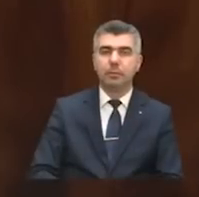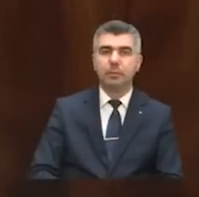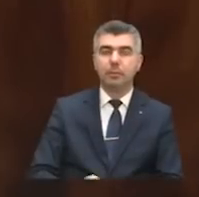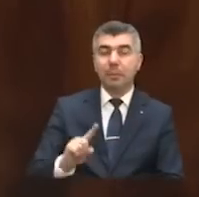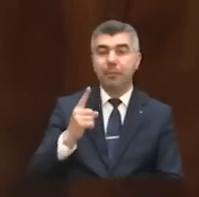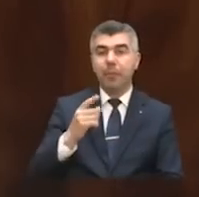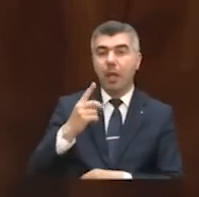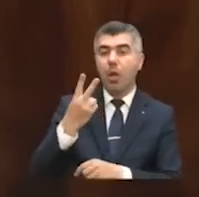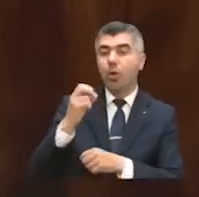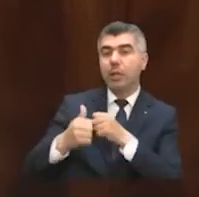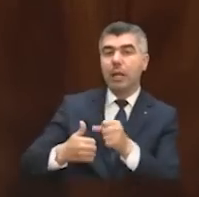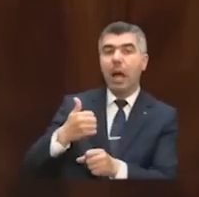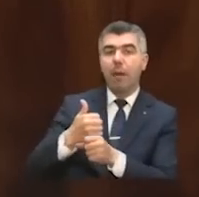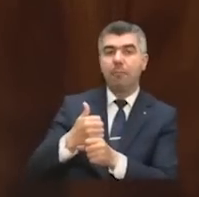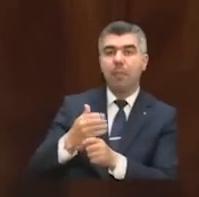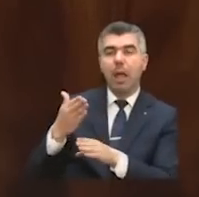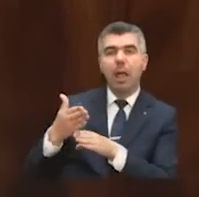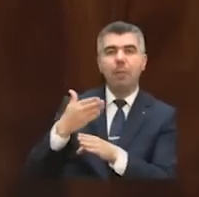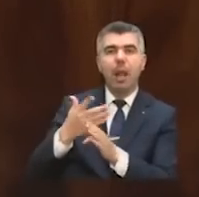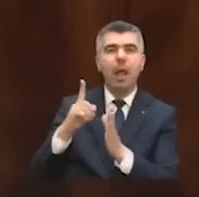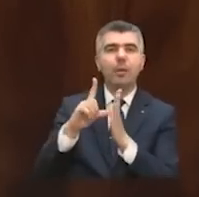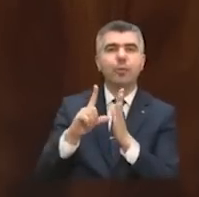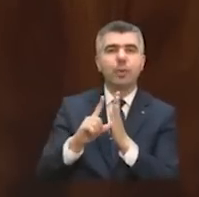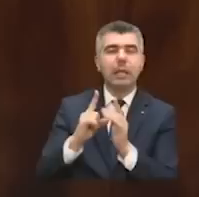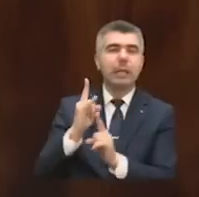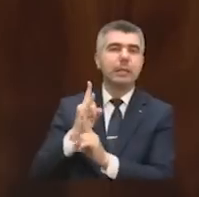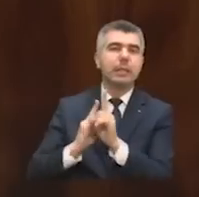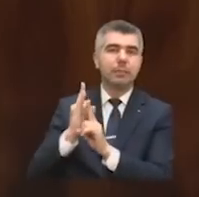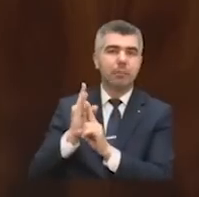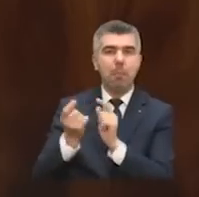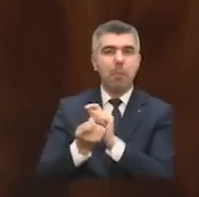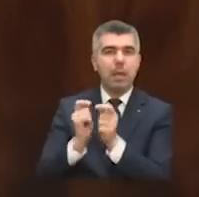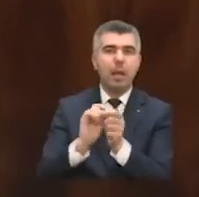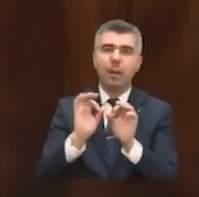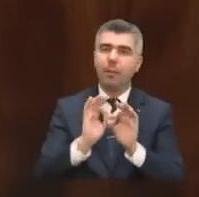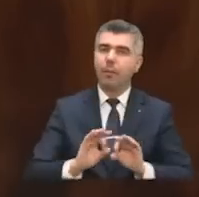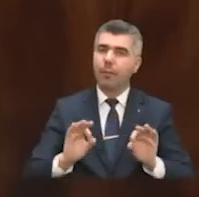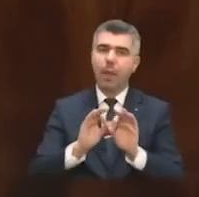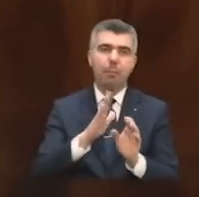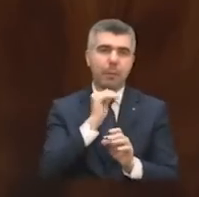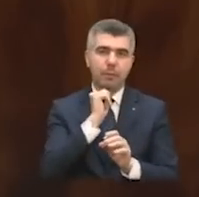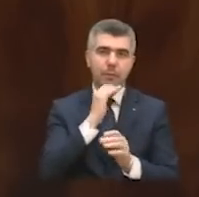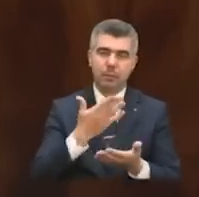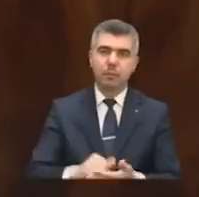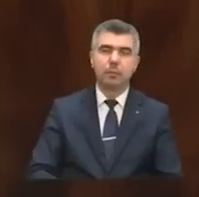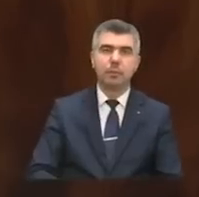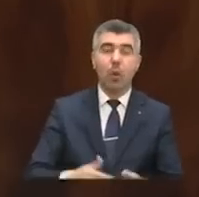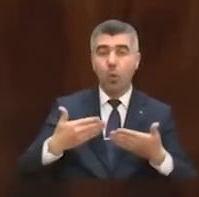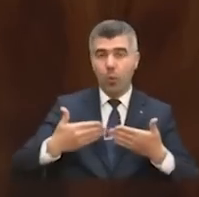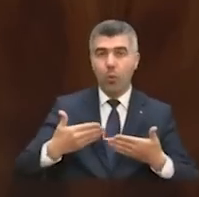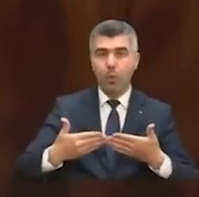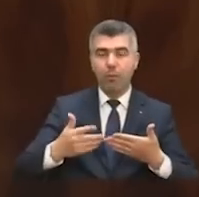هذه 20 عام في هذاك النظام ديال التعليمي ما تبدلش، دي 20 عام. اليوم